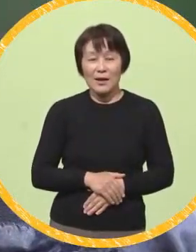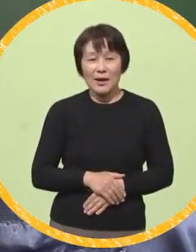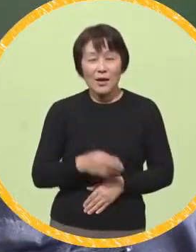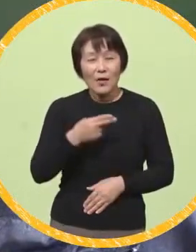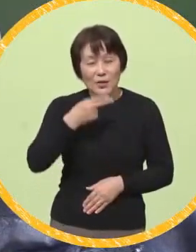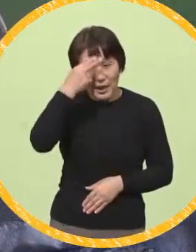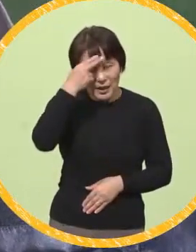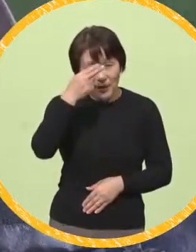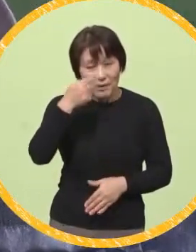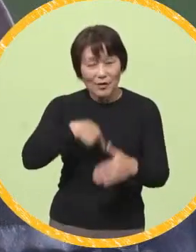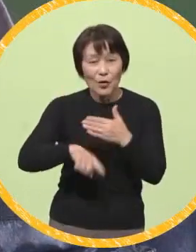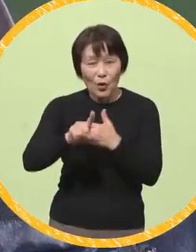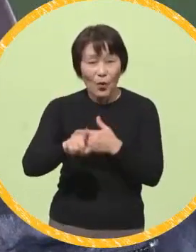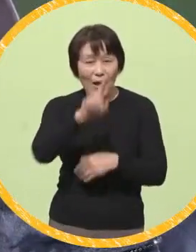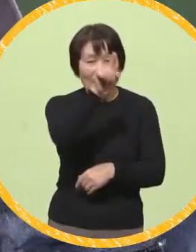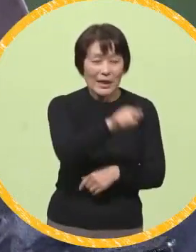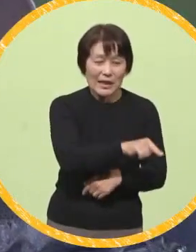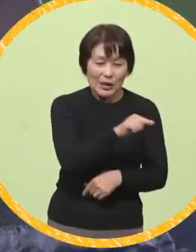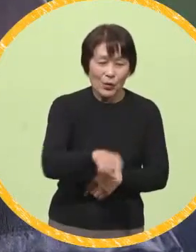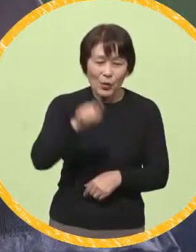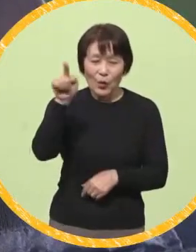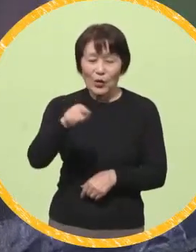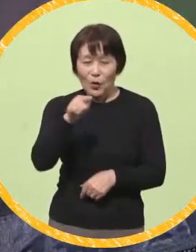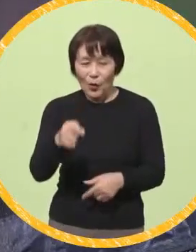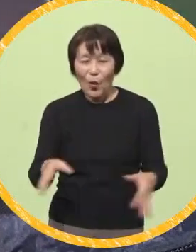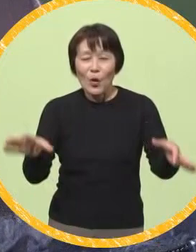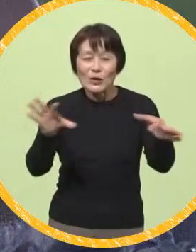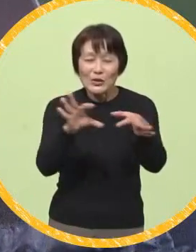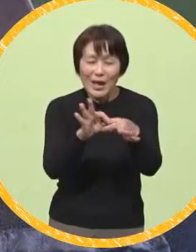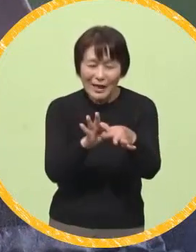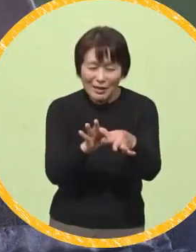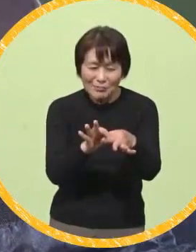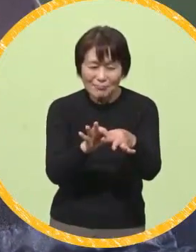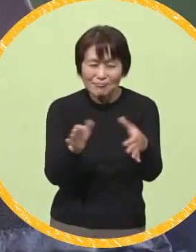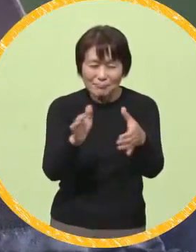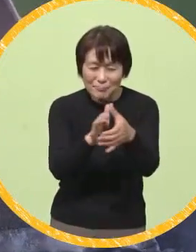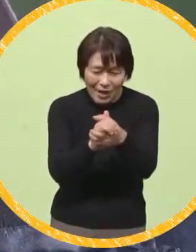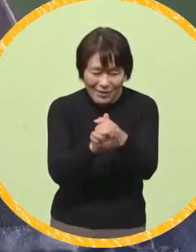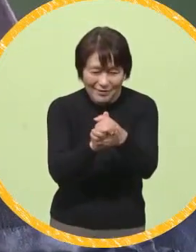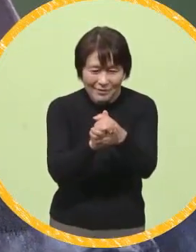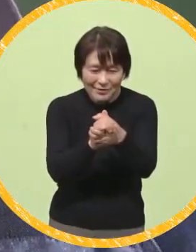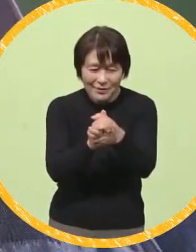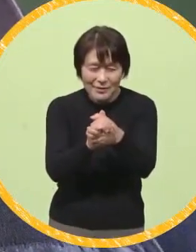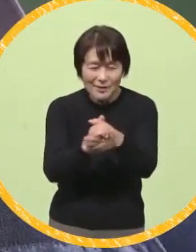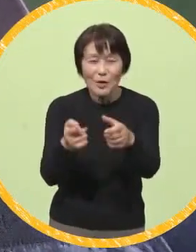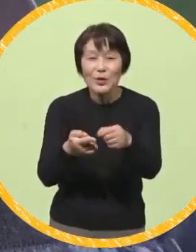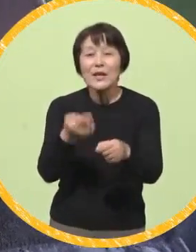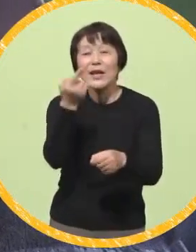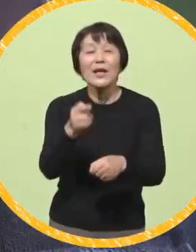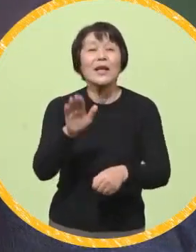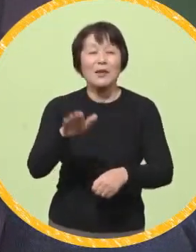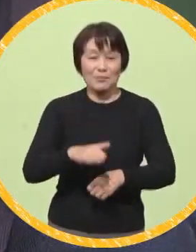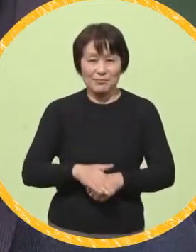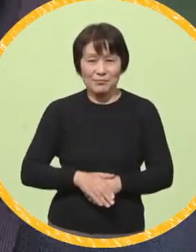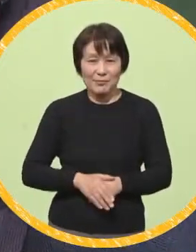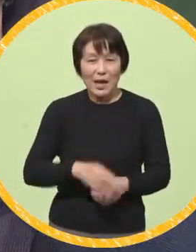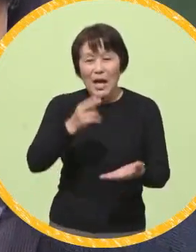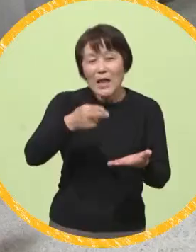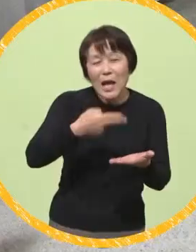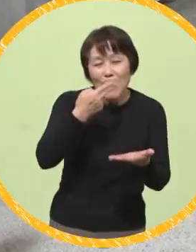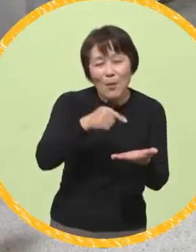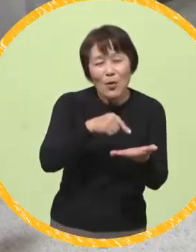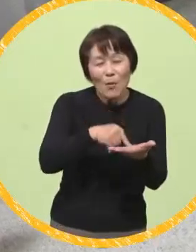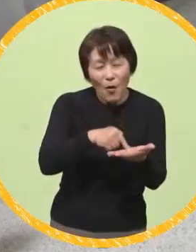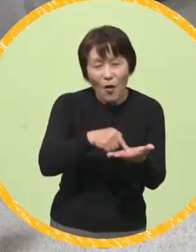酒はやっぱ人と人をつなげる潤滑油であるということと、食べ物を美味し